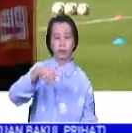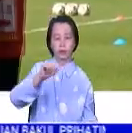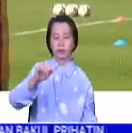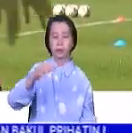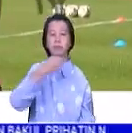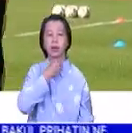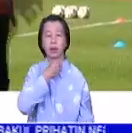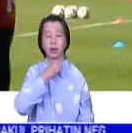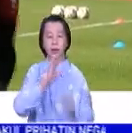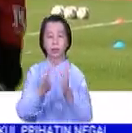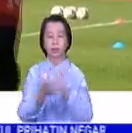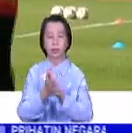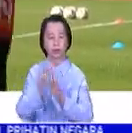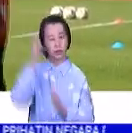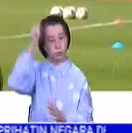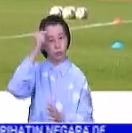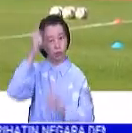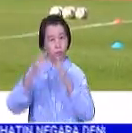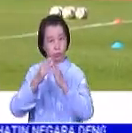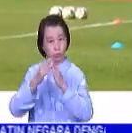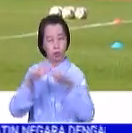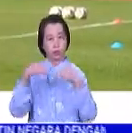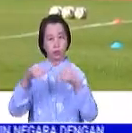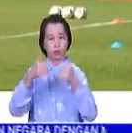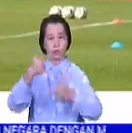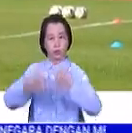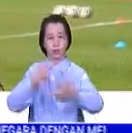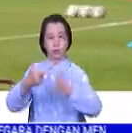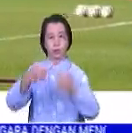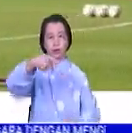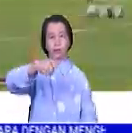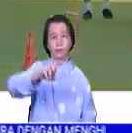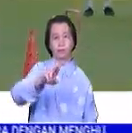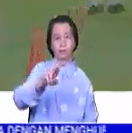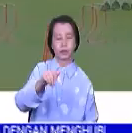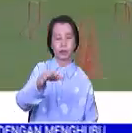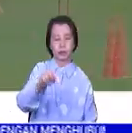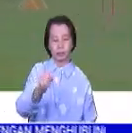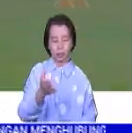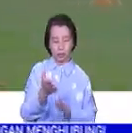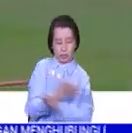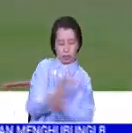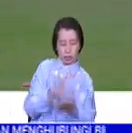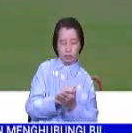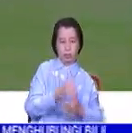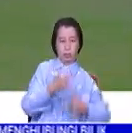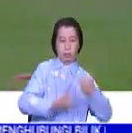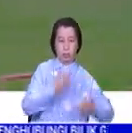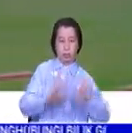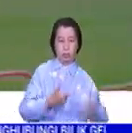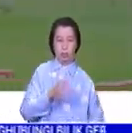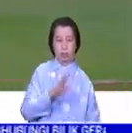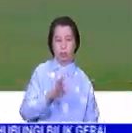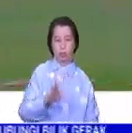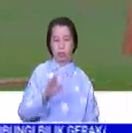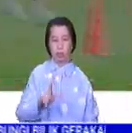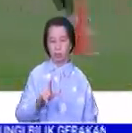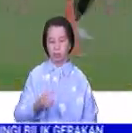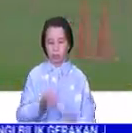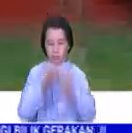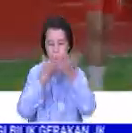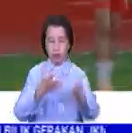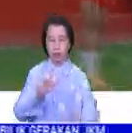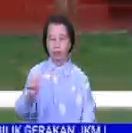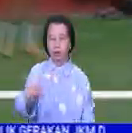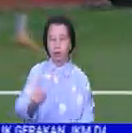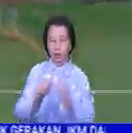Manjung sebagai venue tuan rumah bagi aksi Liga Premier. Sebelum ini, Liga Bola Sepak Malaysia MFL mengumumkan